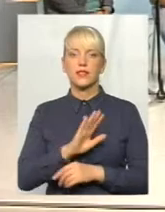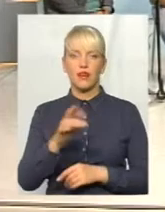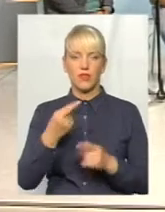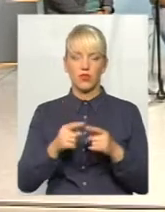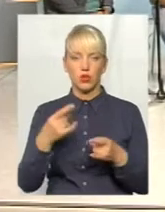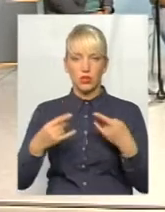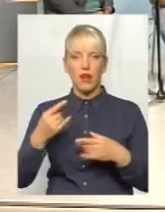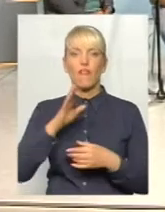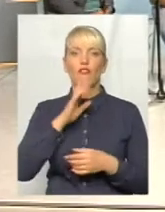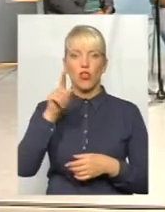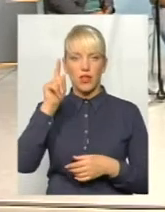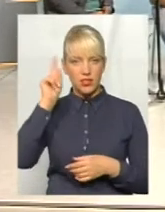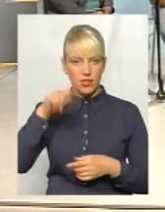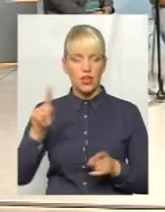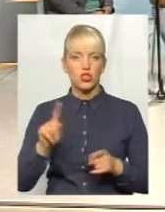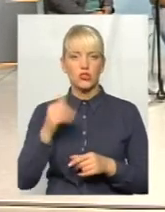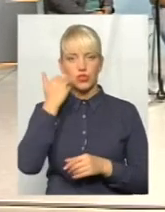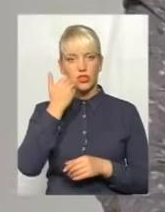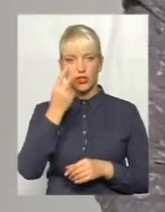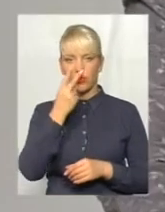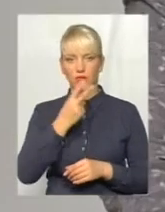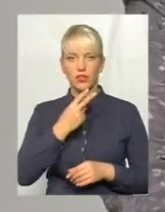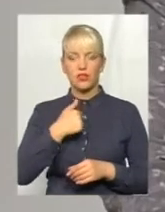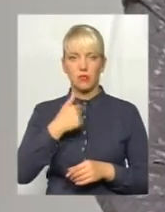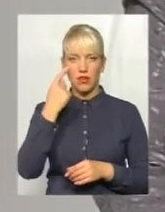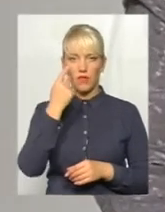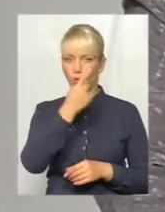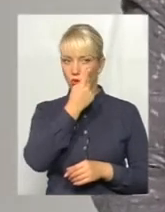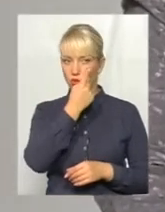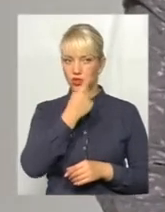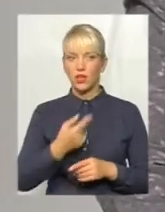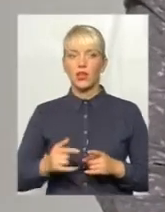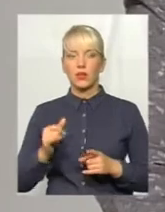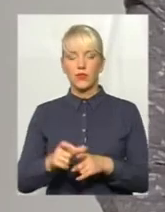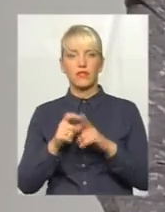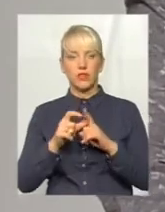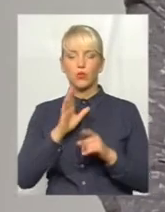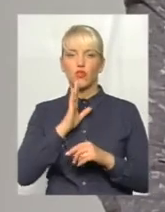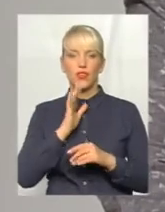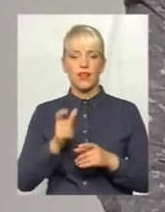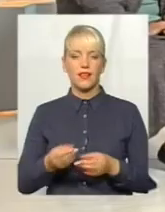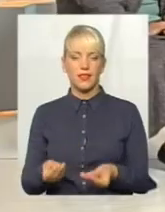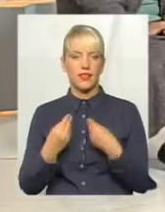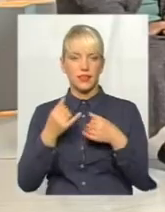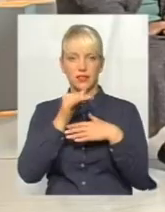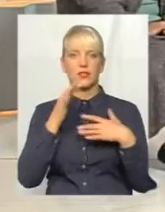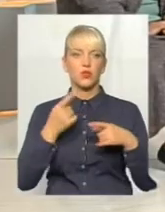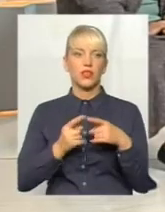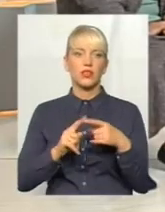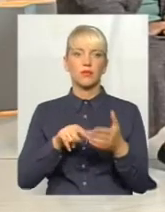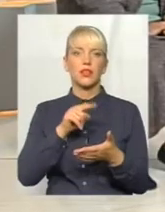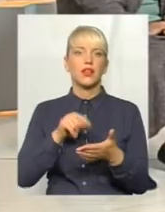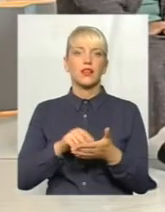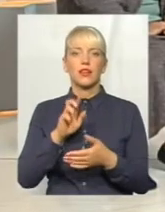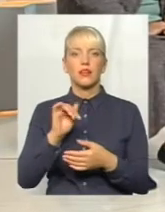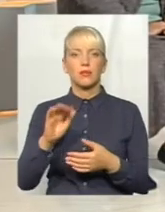знає, що в її встигно дивитися мені в очі і відповіді вона не зможе дати на ці запитання, які я б їй